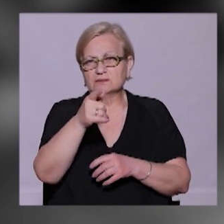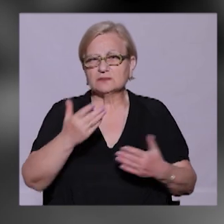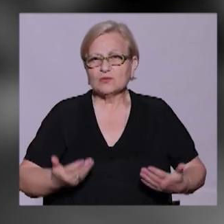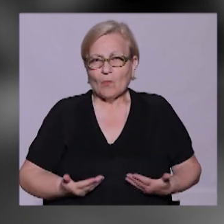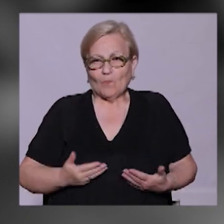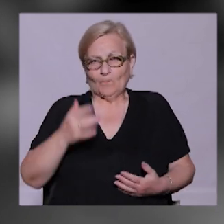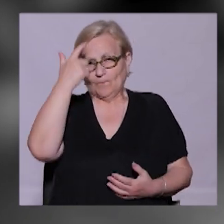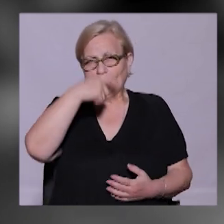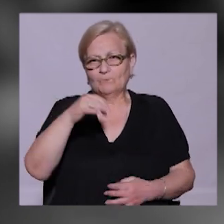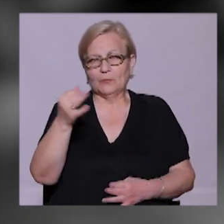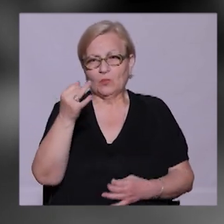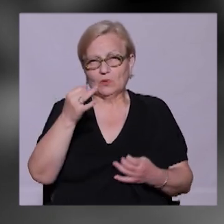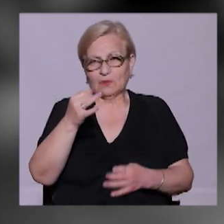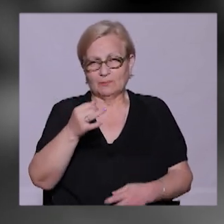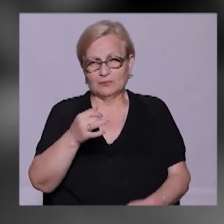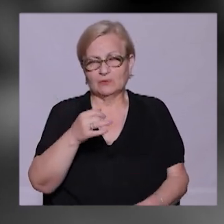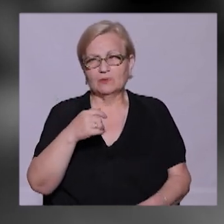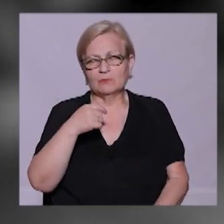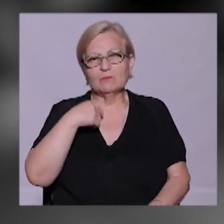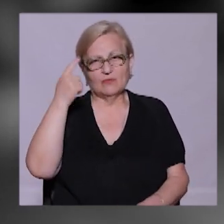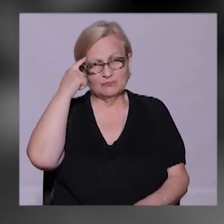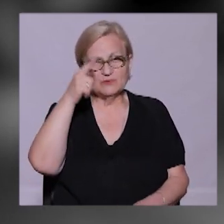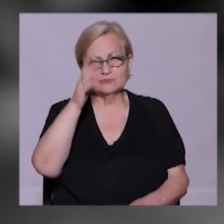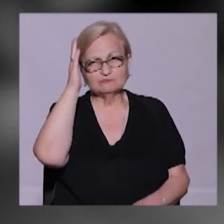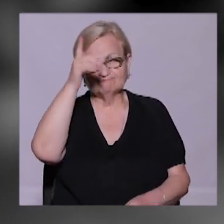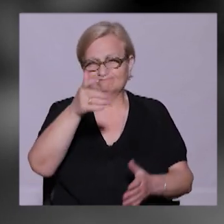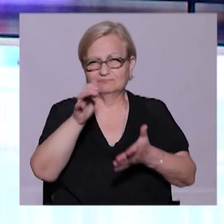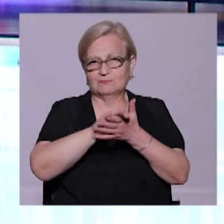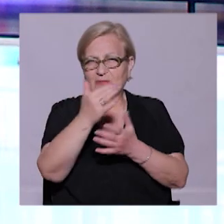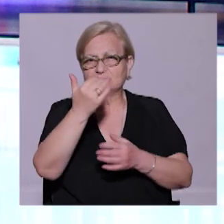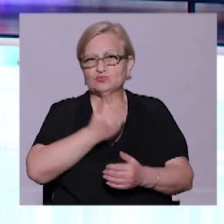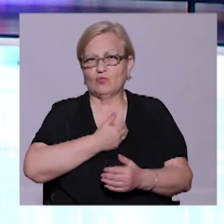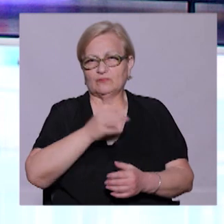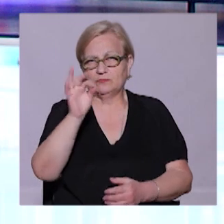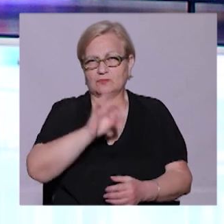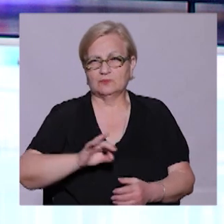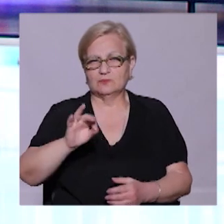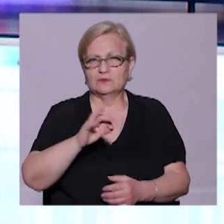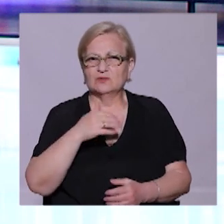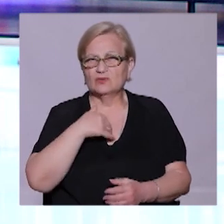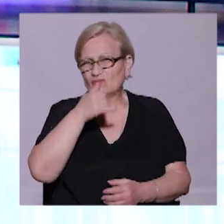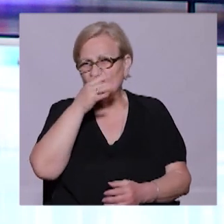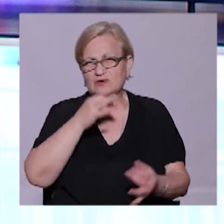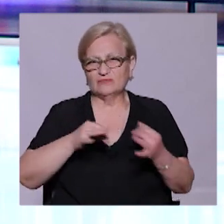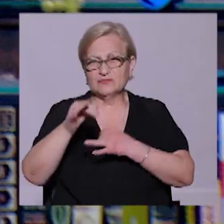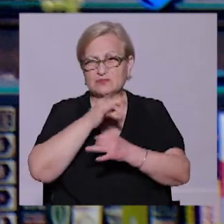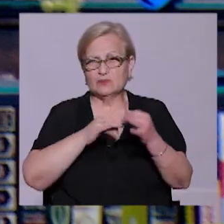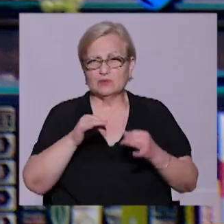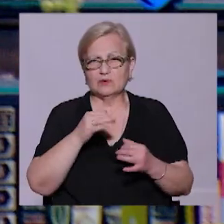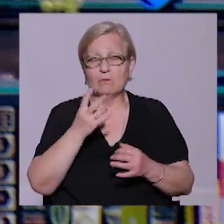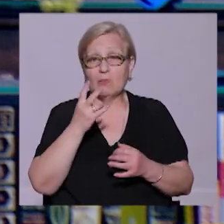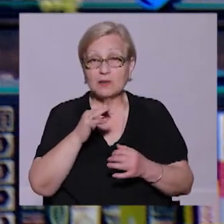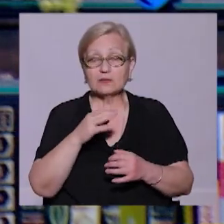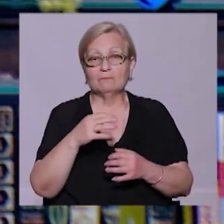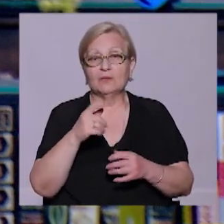და მე დარწმუნებული ვარ მას თქვენ გაეცნობით. ვერ ვსაუბრობთ ზოგადად მის შემოქმედებაზე, მაგრამ